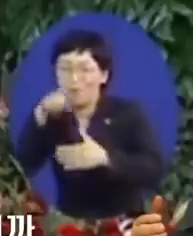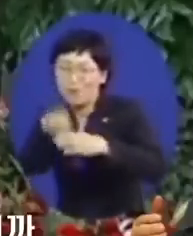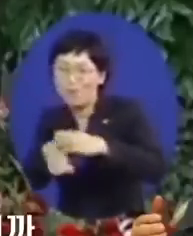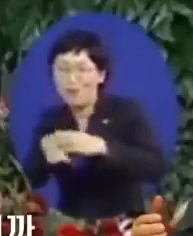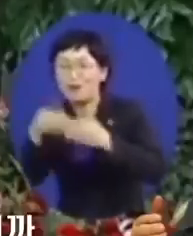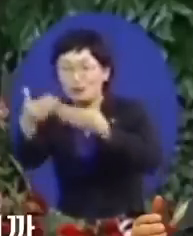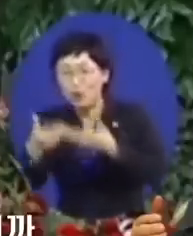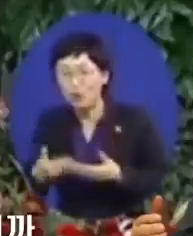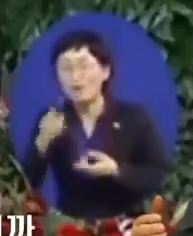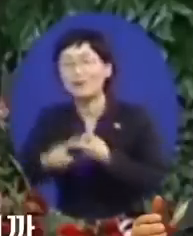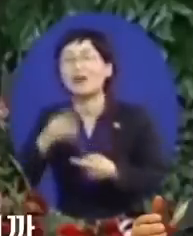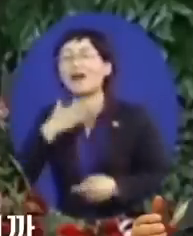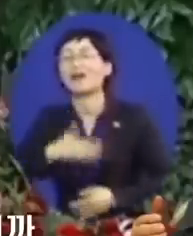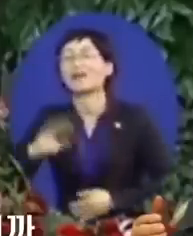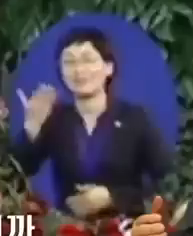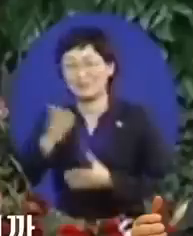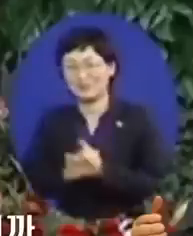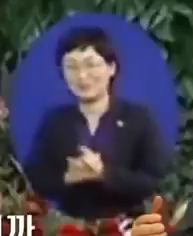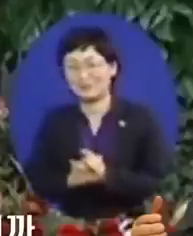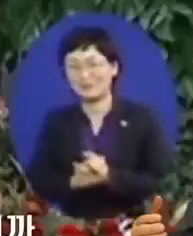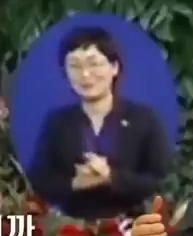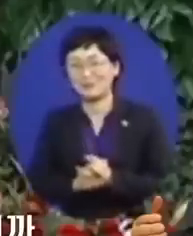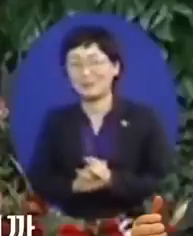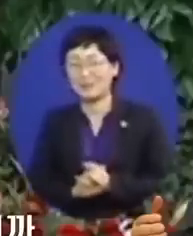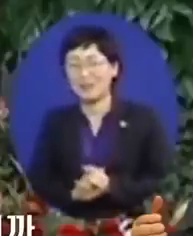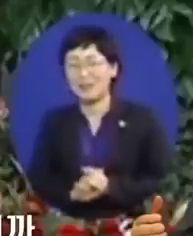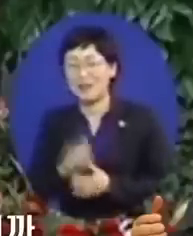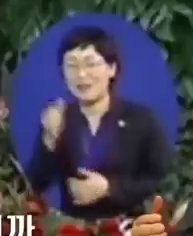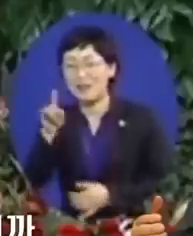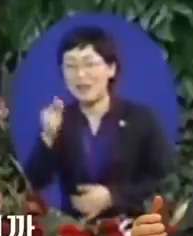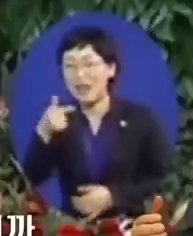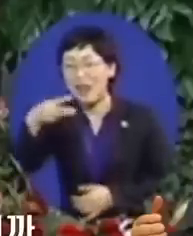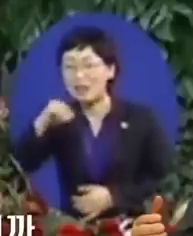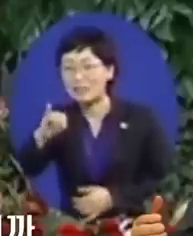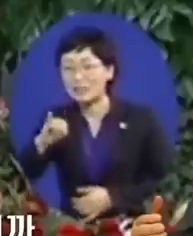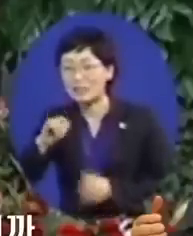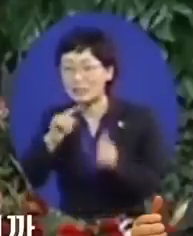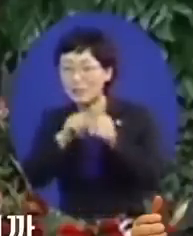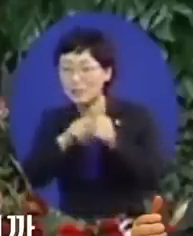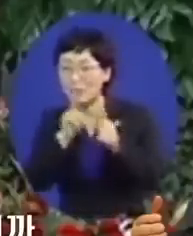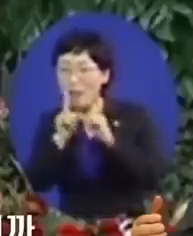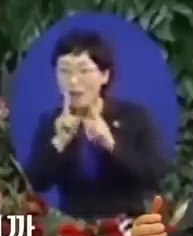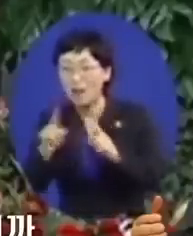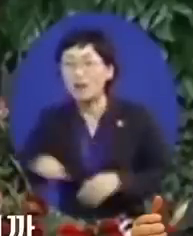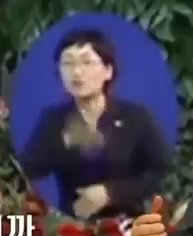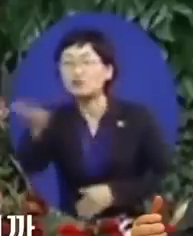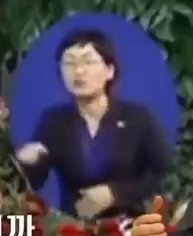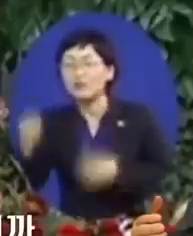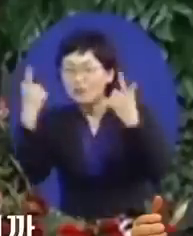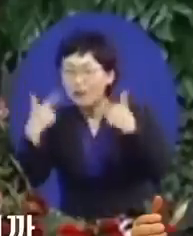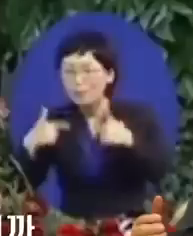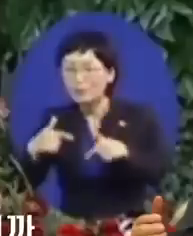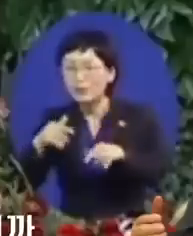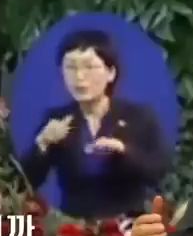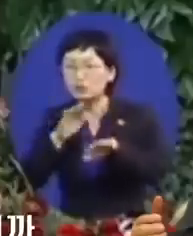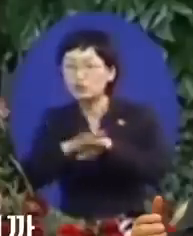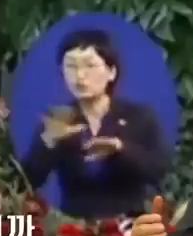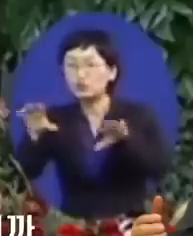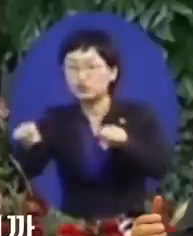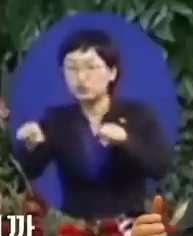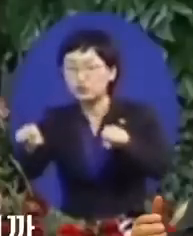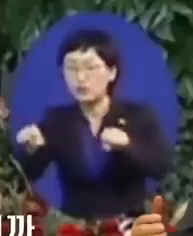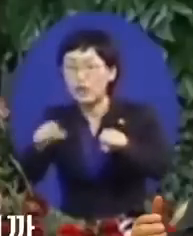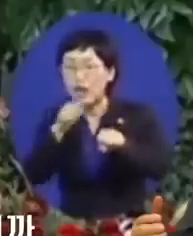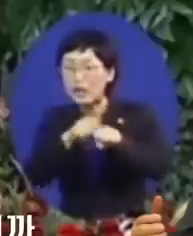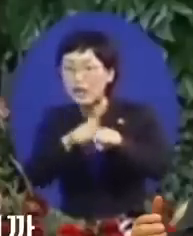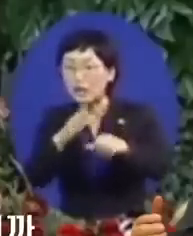담아주신다는 것을 알아야 되는 것입니다. 헨리 워드 비치는 이렇게 말했습니다. 우리는 날마다 두 개의 손잡이를 잡고 살아간다. 하나는